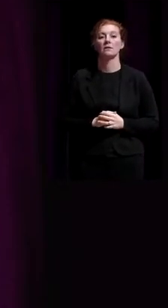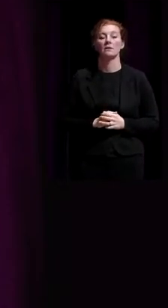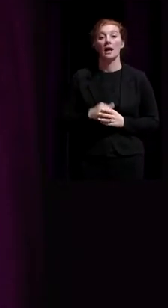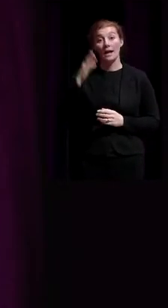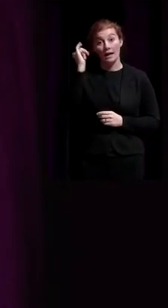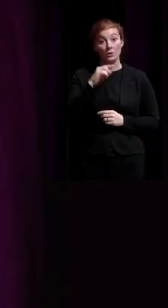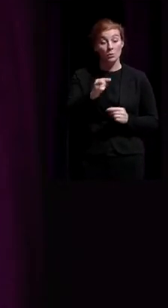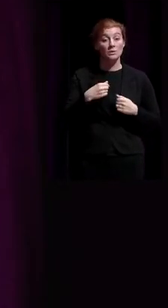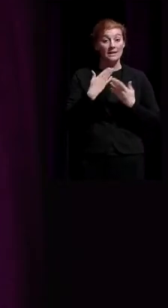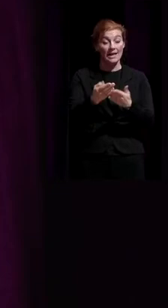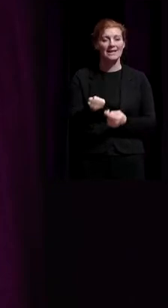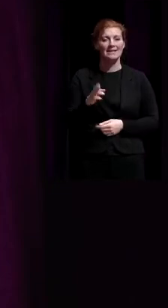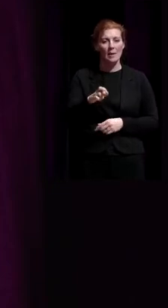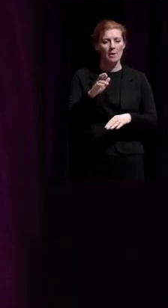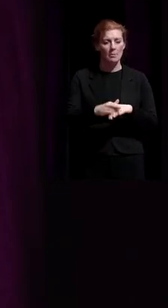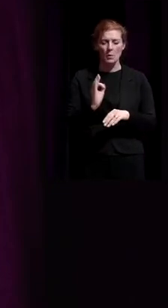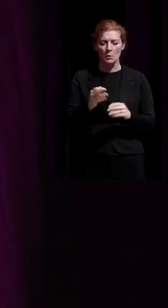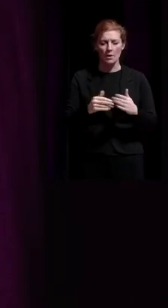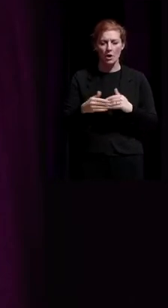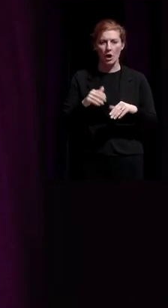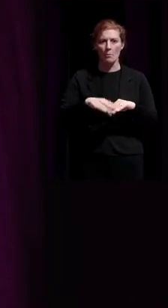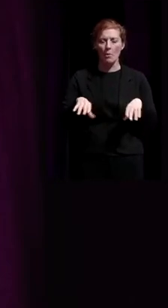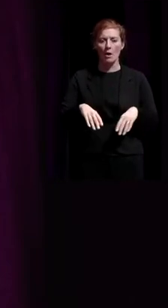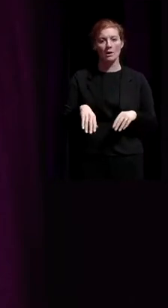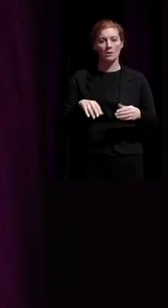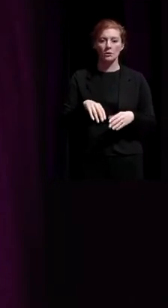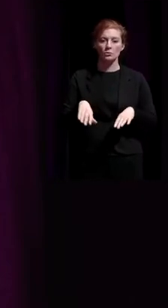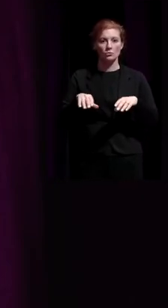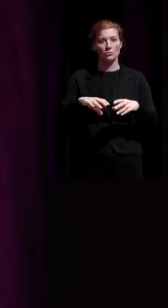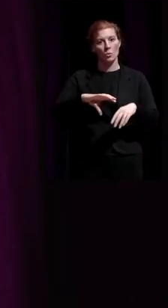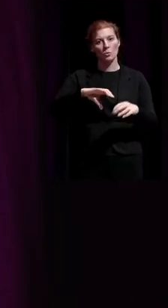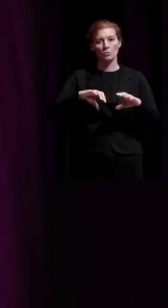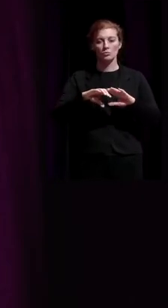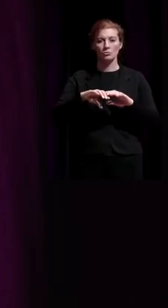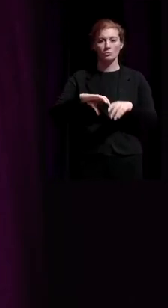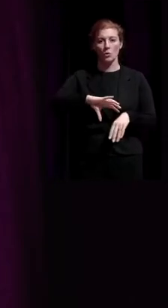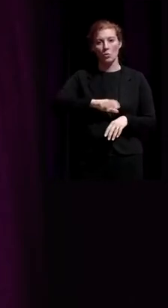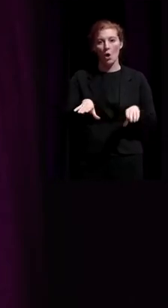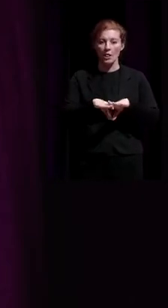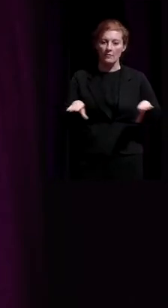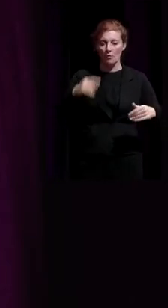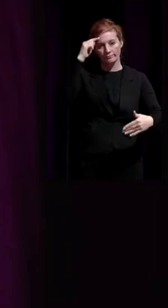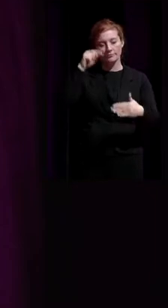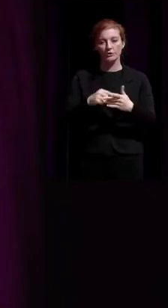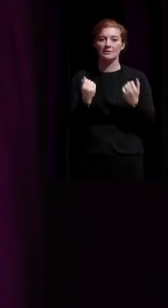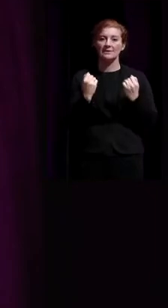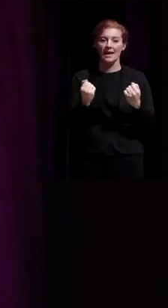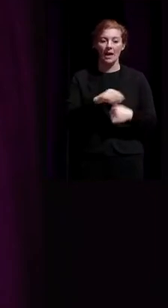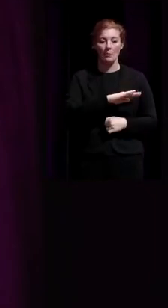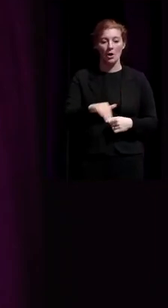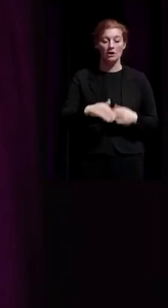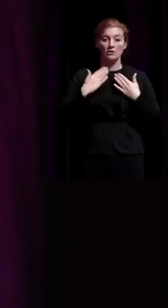Kan du ge exempel på hur man på lokal nivå kan samarbeta för att till exempel stärka barns fysiska, psykiska och